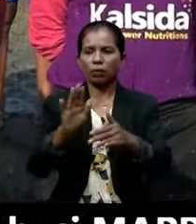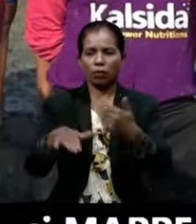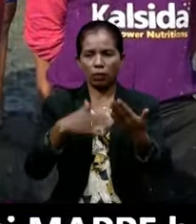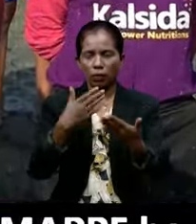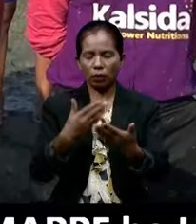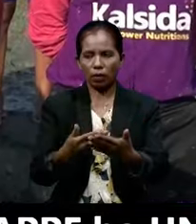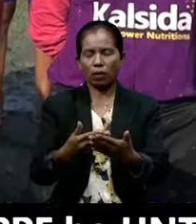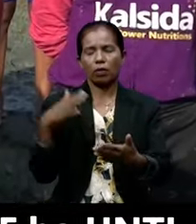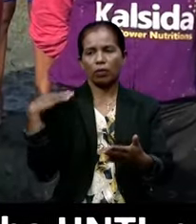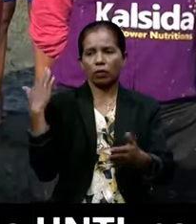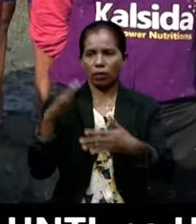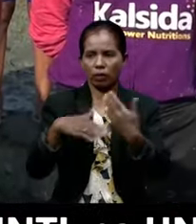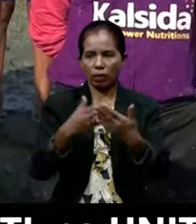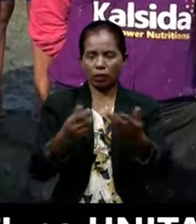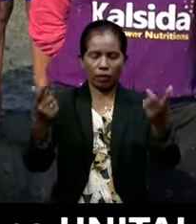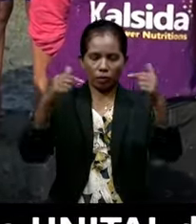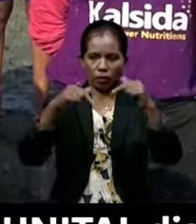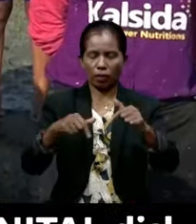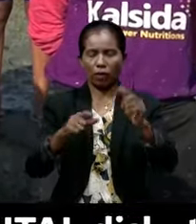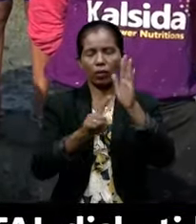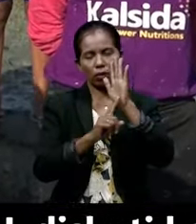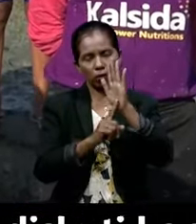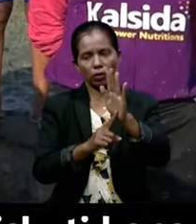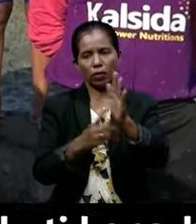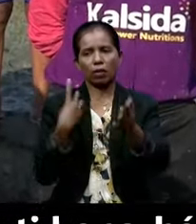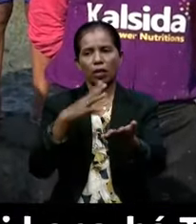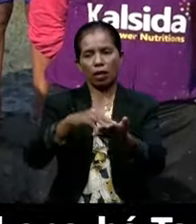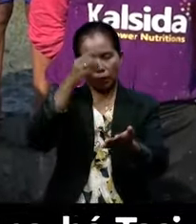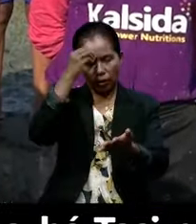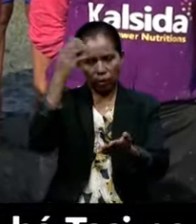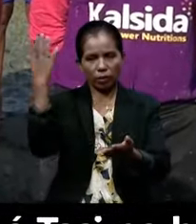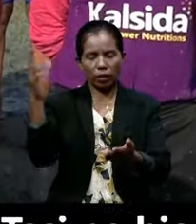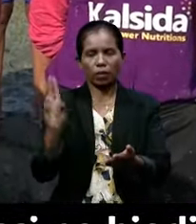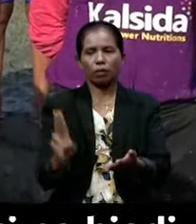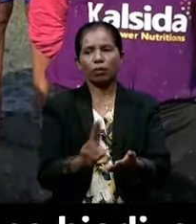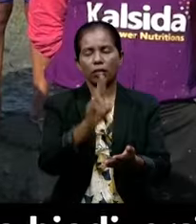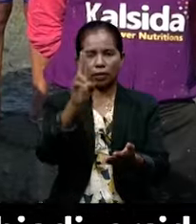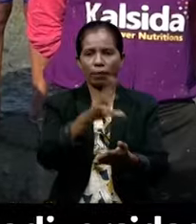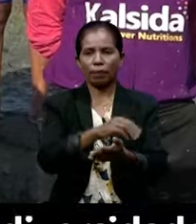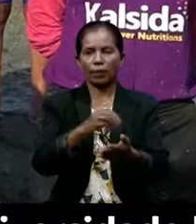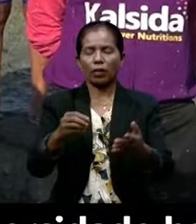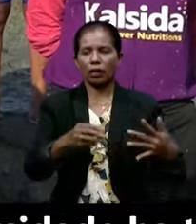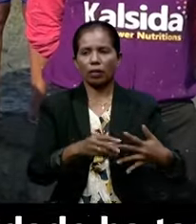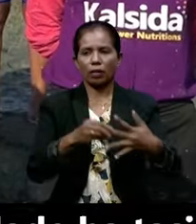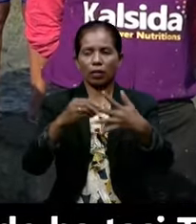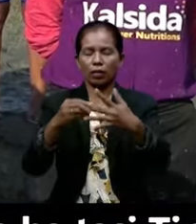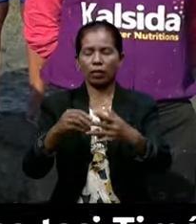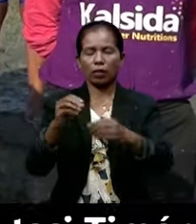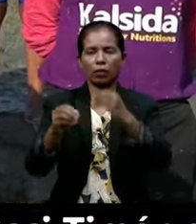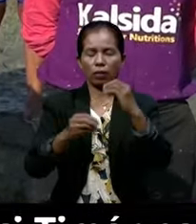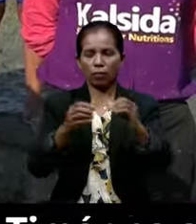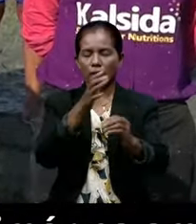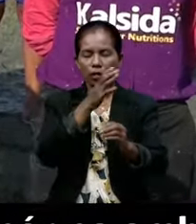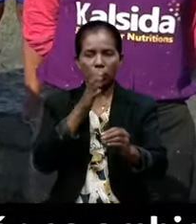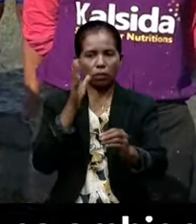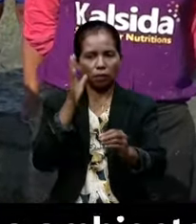di luba jobe sir, filamai ho di aplika buat nebe ita aprende iha universidade liliu iha parte agrikultura ninia ne